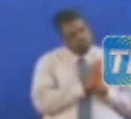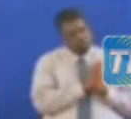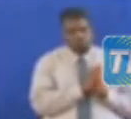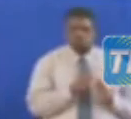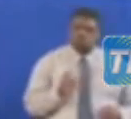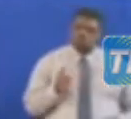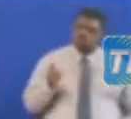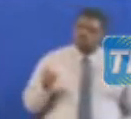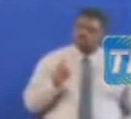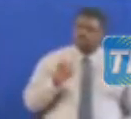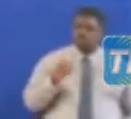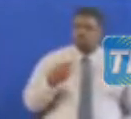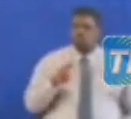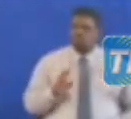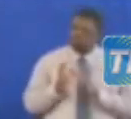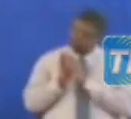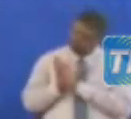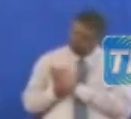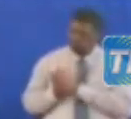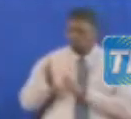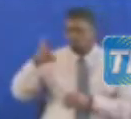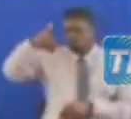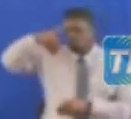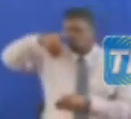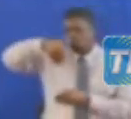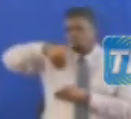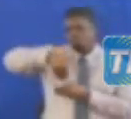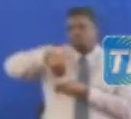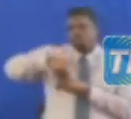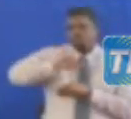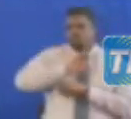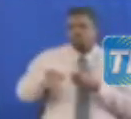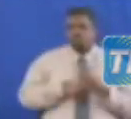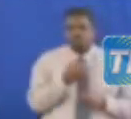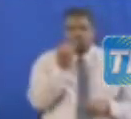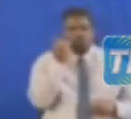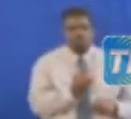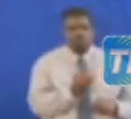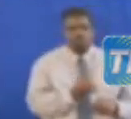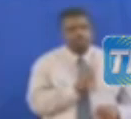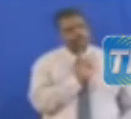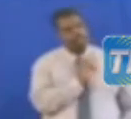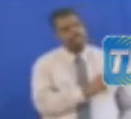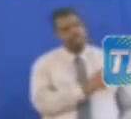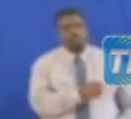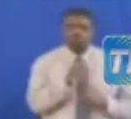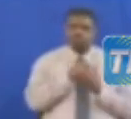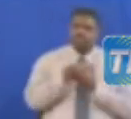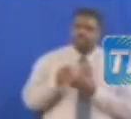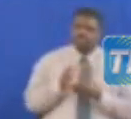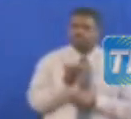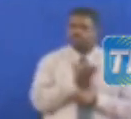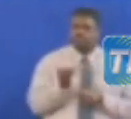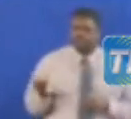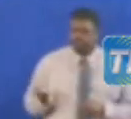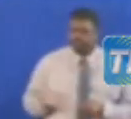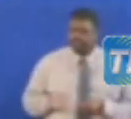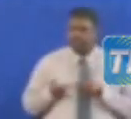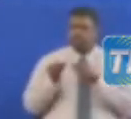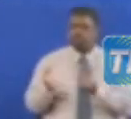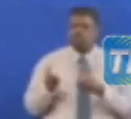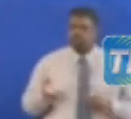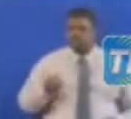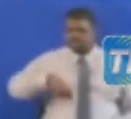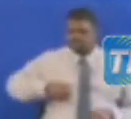bajeti, Mheshimiwa Kigua na wajumbe wote wa kamati ya bajeti kwa maoni, maagizo na maelekezo mengine ambayo wameendelea